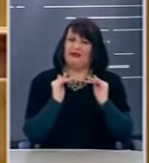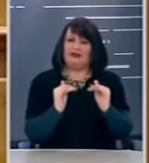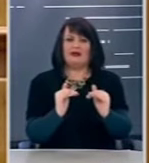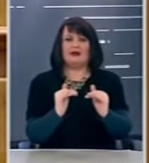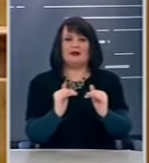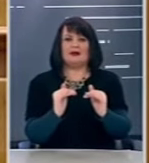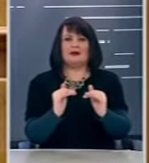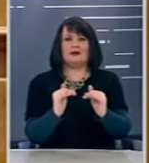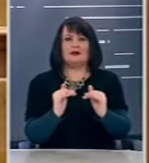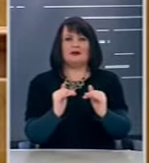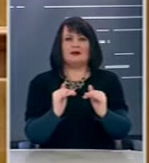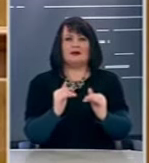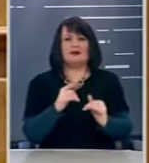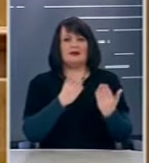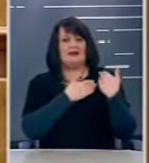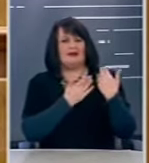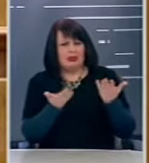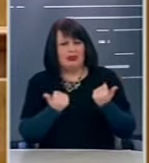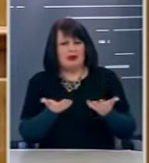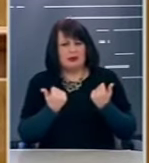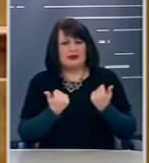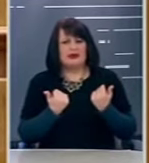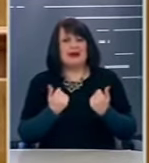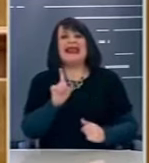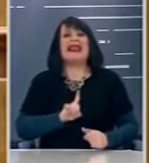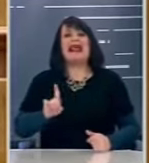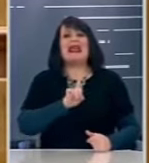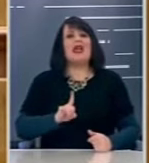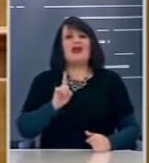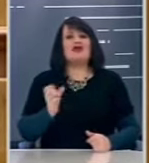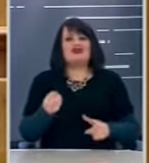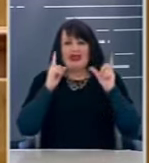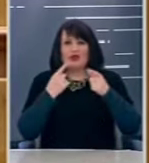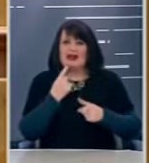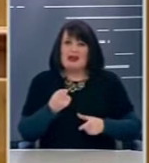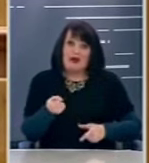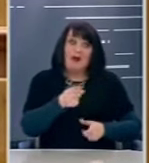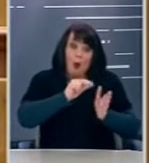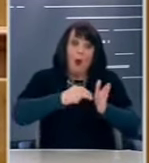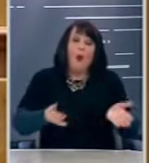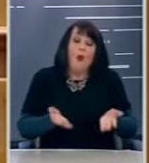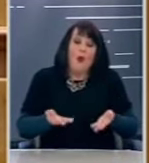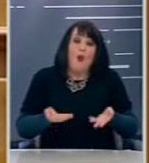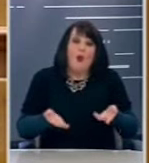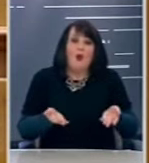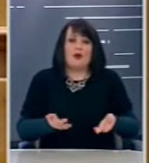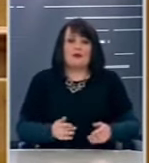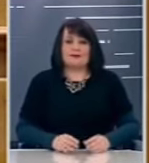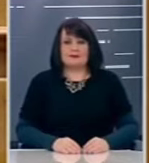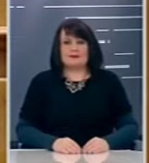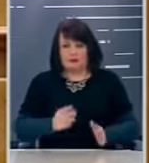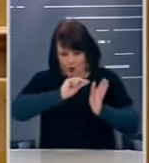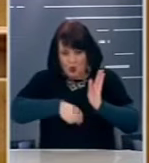ένα διαρκές κρεσέντο ανευθυνότητας ο κ. Μητσοτάκης και τα στελέχη της Νέας Δημοκρατίας. Να βάλουμε δηλαδή την